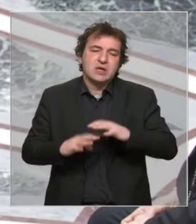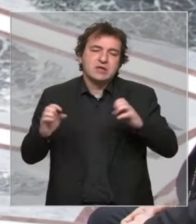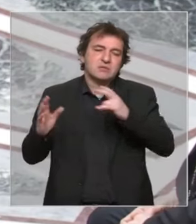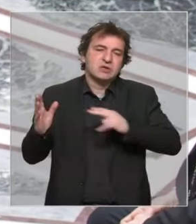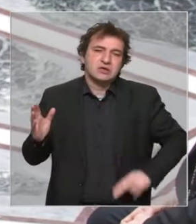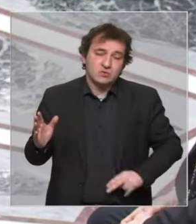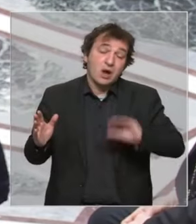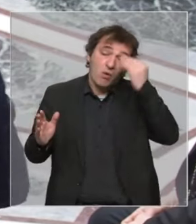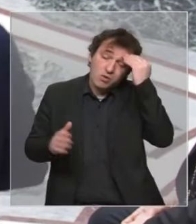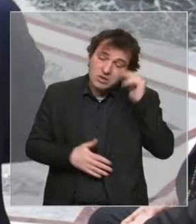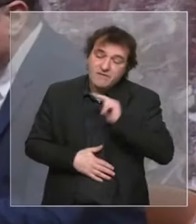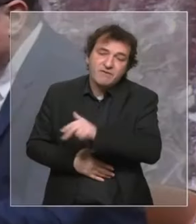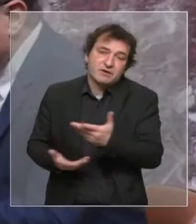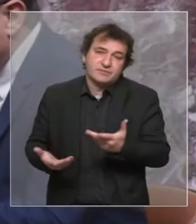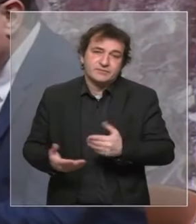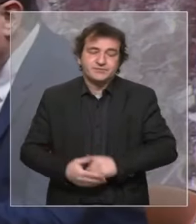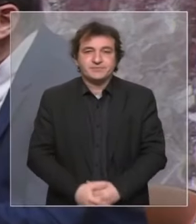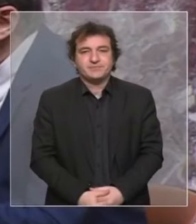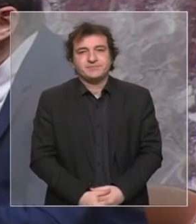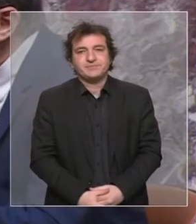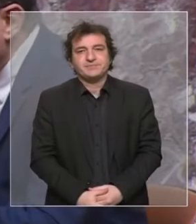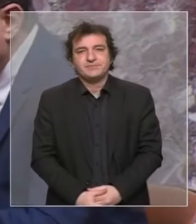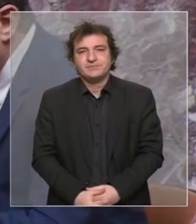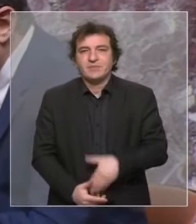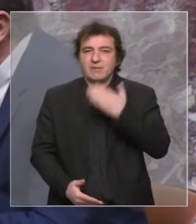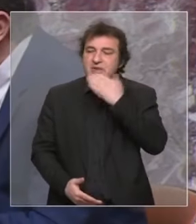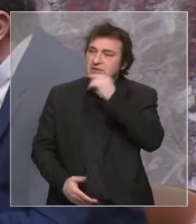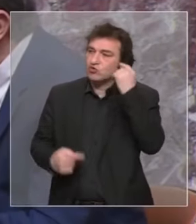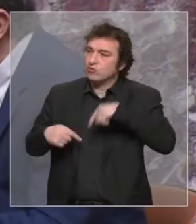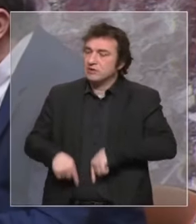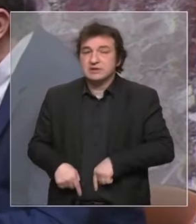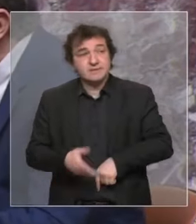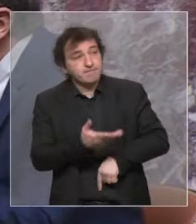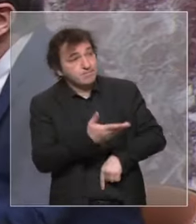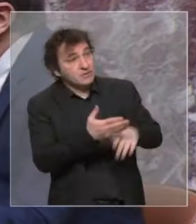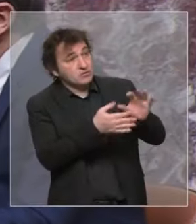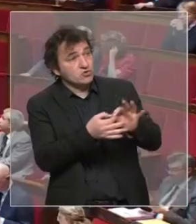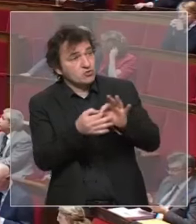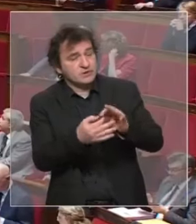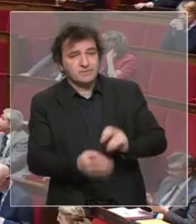le reconnaître. Je vous remercie, monsieur le ministre. Monsieur Jumel.